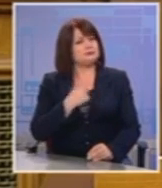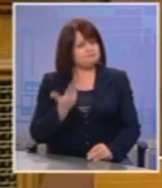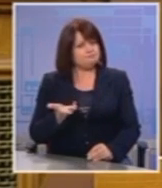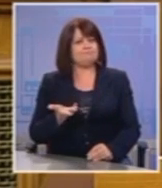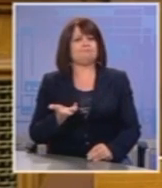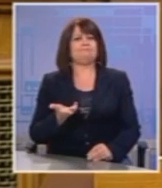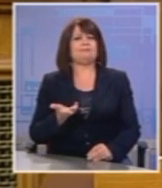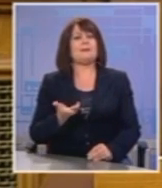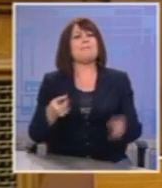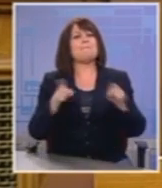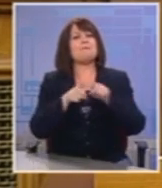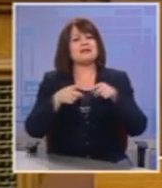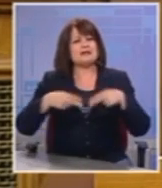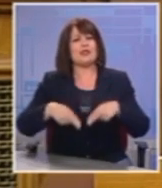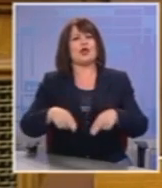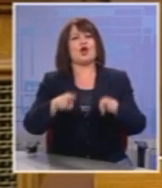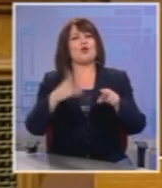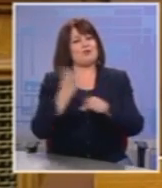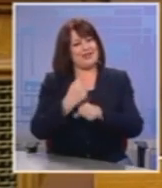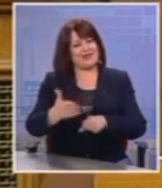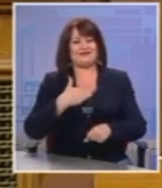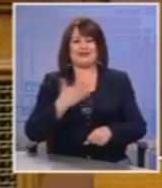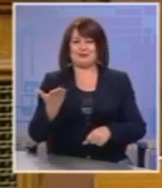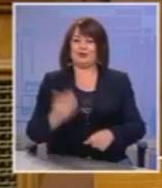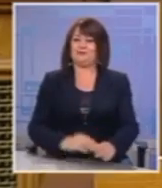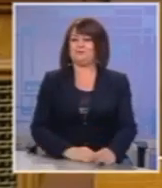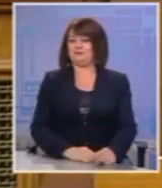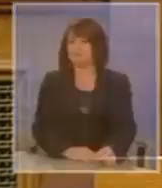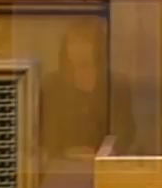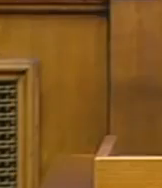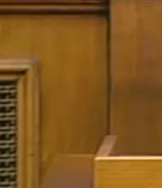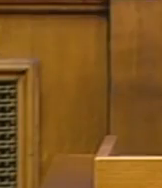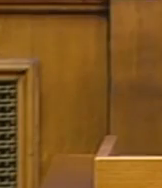θα ακολουθήσουμε μαζί αυτό το δρόμο και θα επιτύχουμε ευχαριστώ πολύ